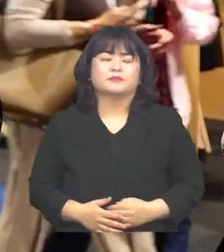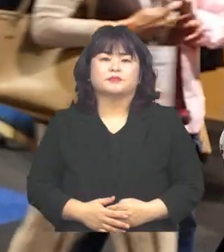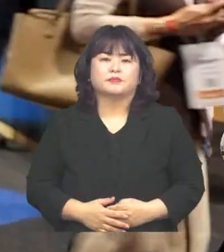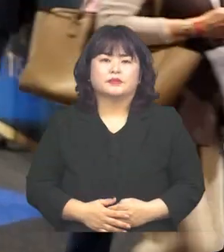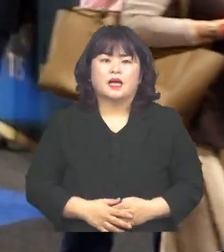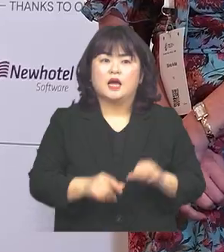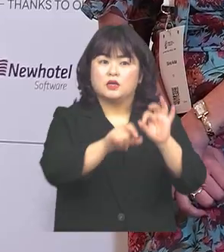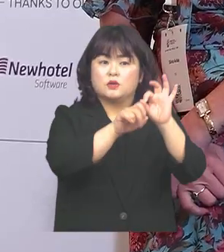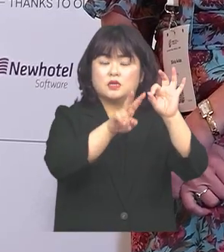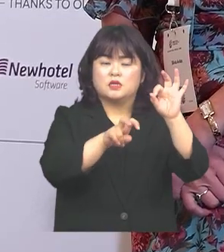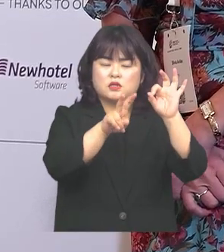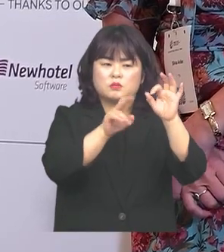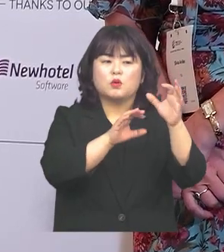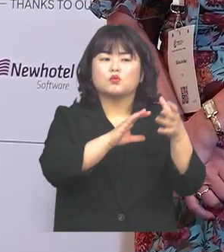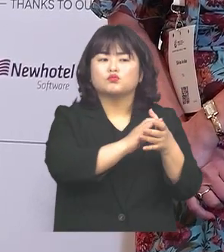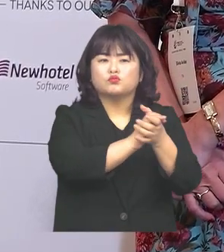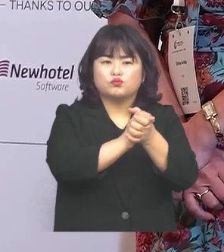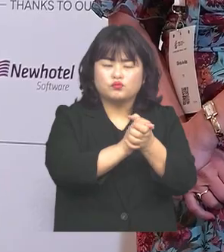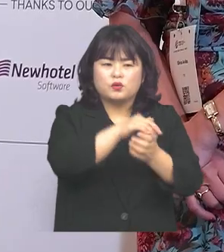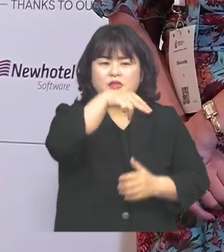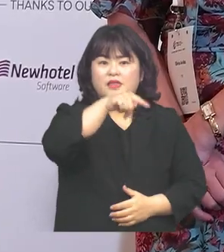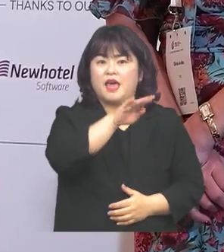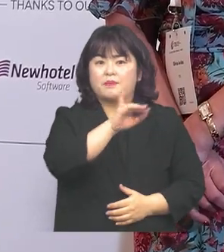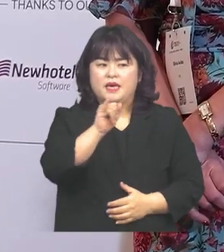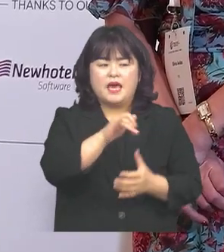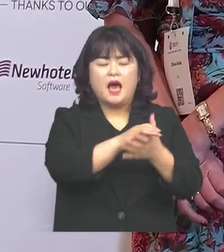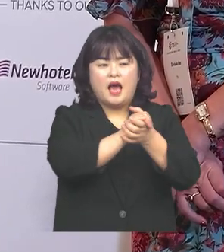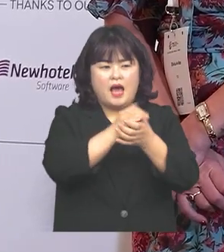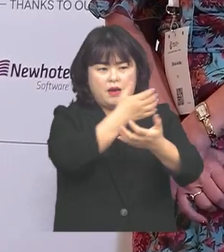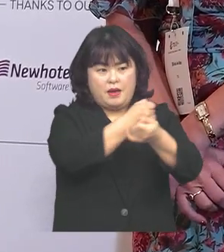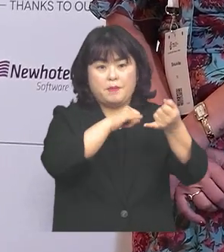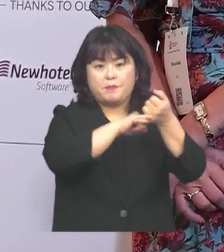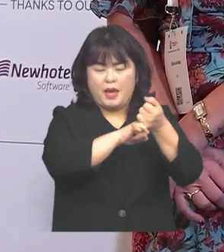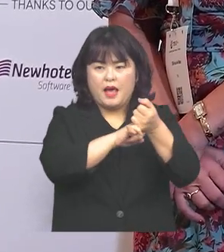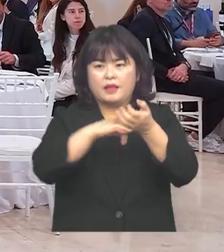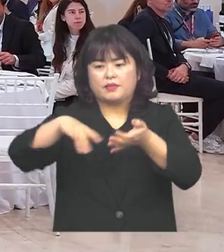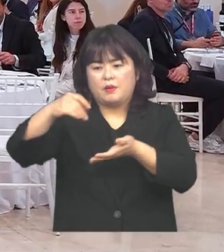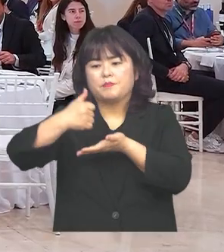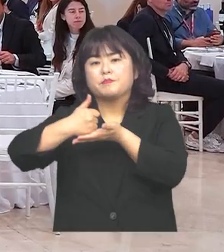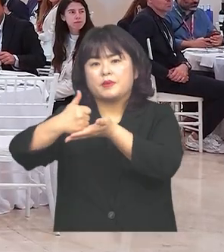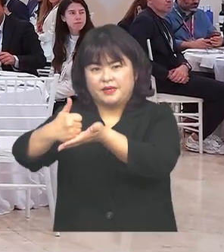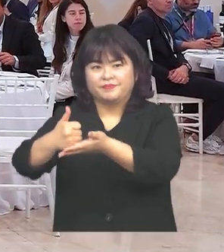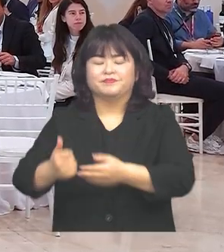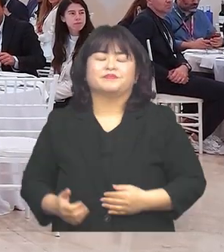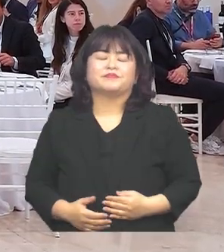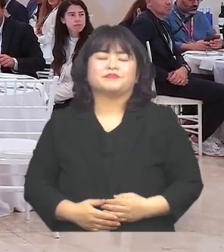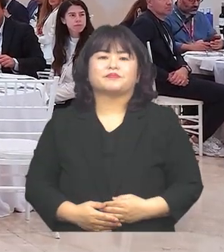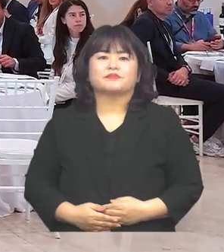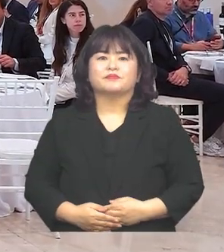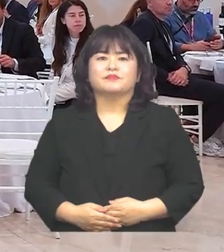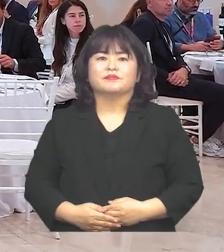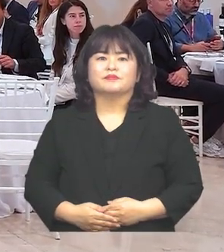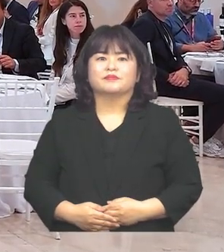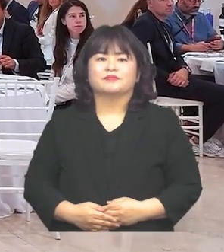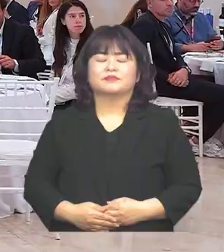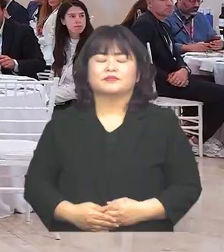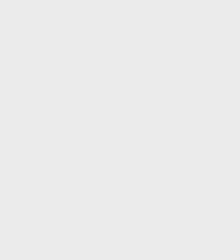3일간의 일정이며 22일 오후 협약을 체결한 세비야시와 행사 주관사인 네벡스트의 초청에 따른 것입니다.